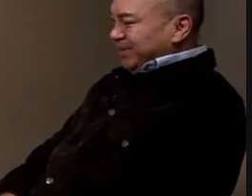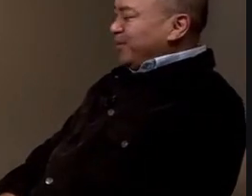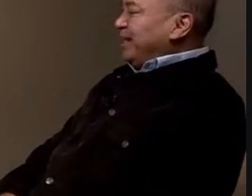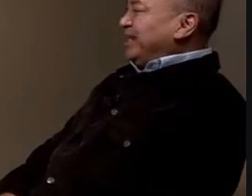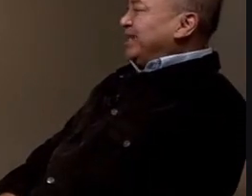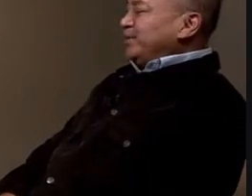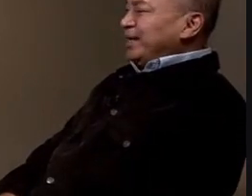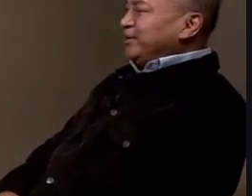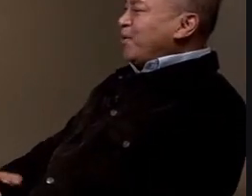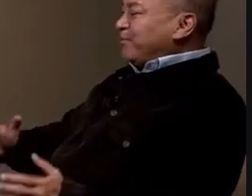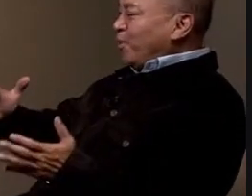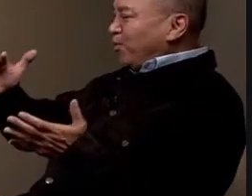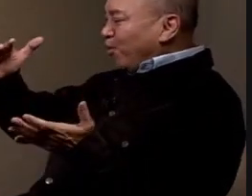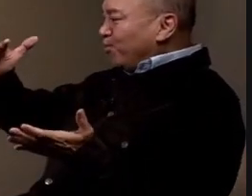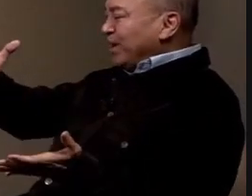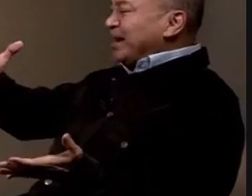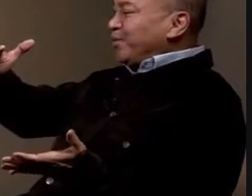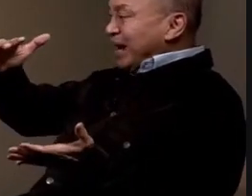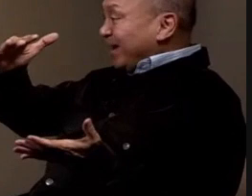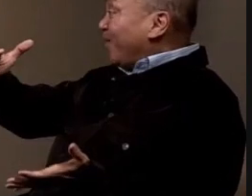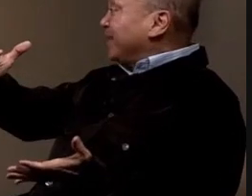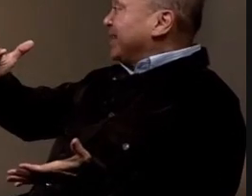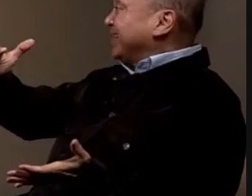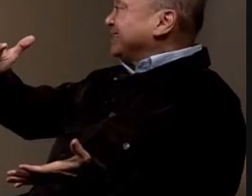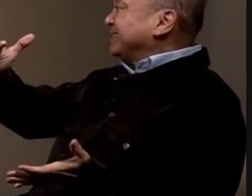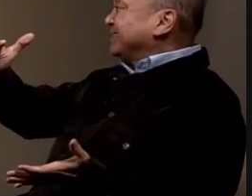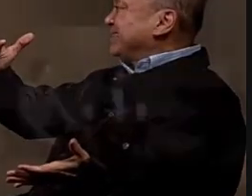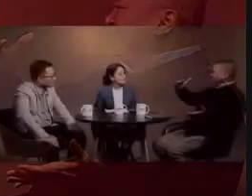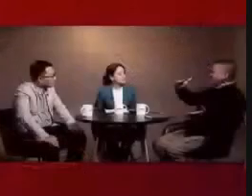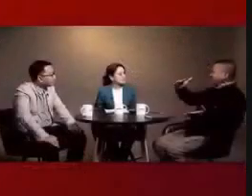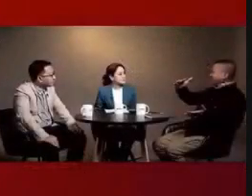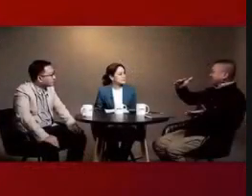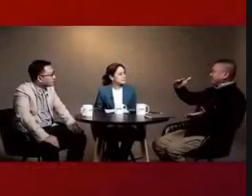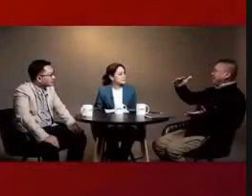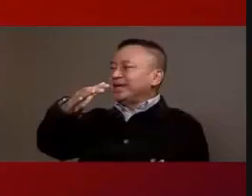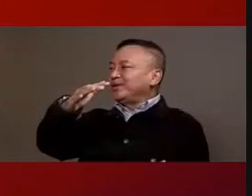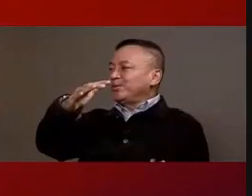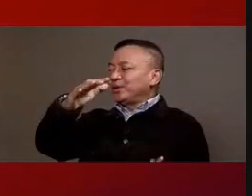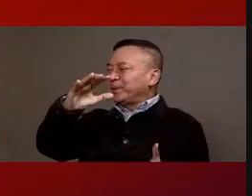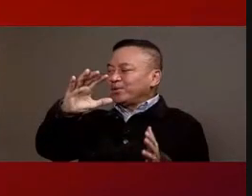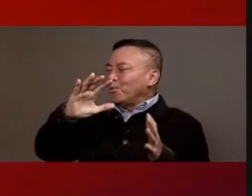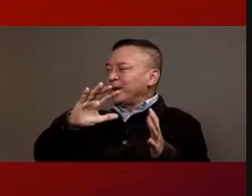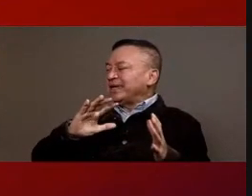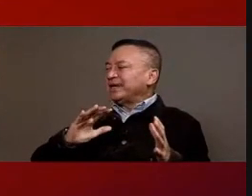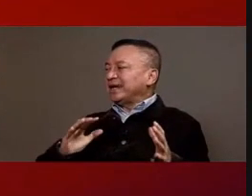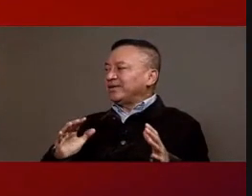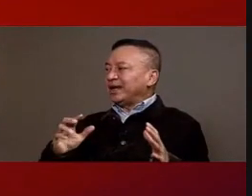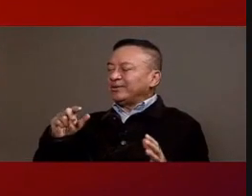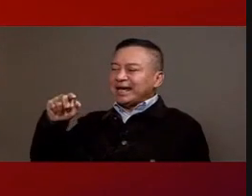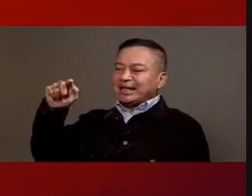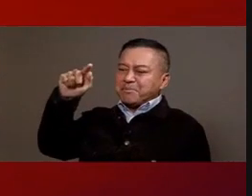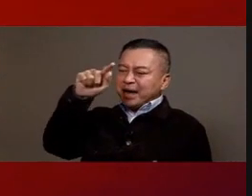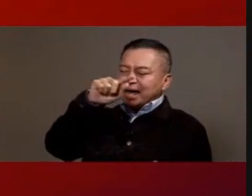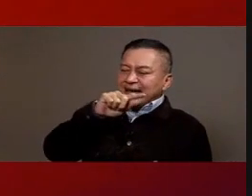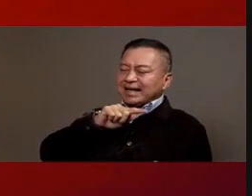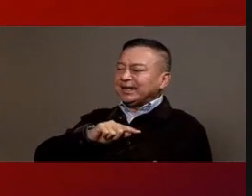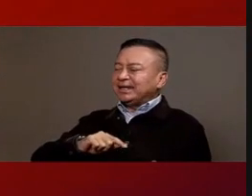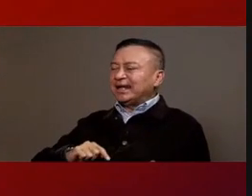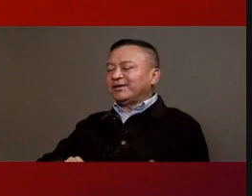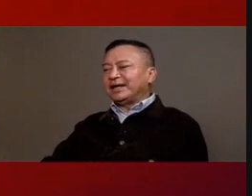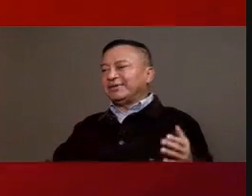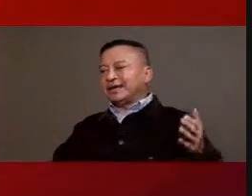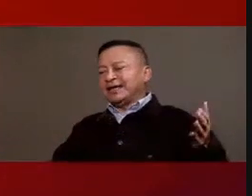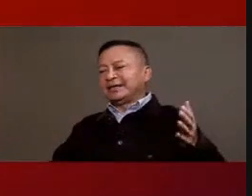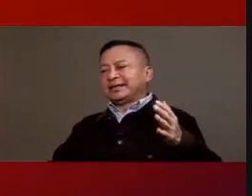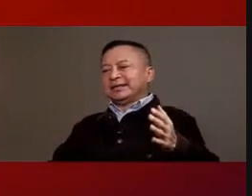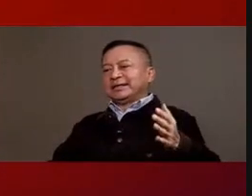ที่เมียวดีเนี่ยอยู่ในความควบคุมการดูแลของกะเหรี่ยงนะครับ KNU จะเป็นกลุ่มไหนยังไงก็แล้วแต่ทำมาหากินอะ